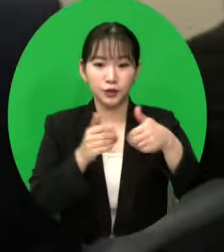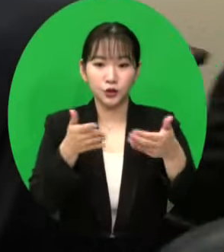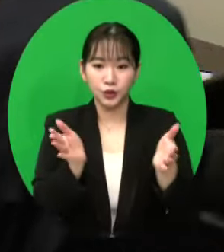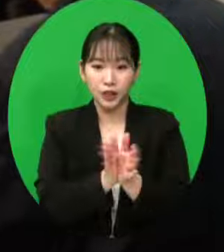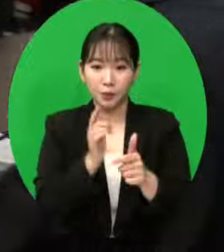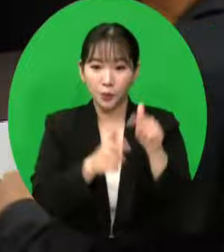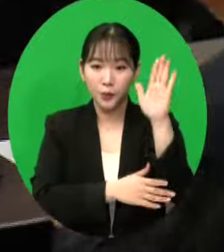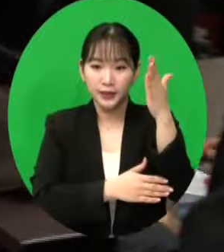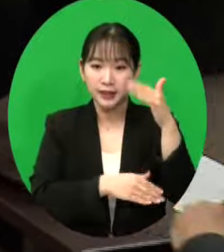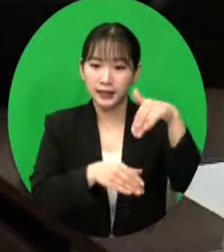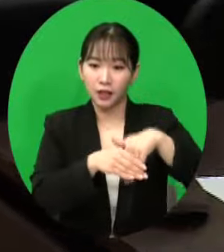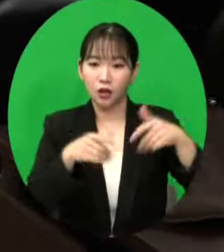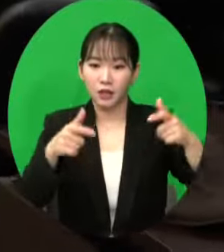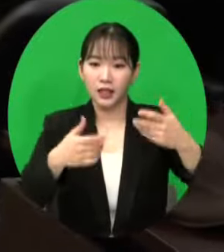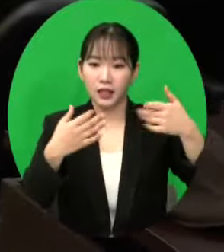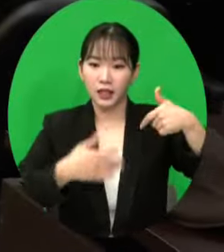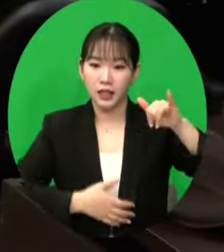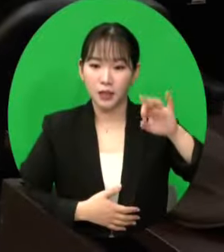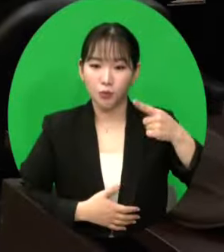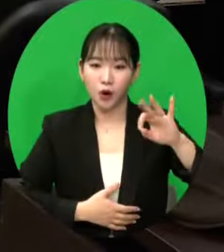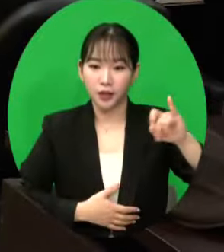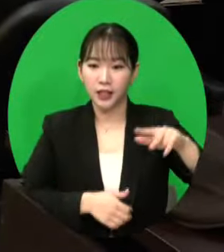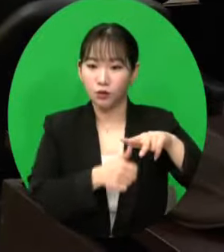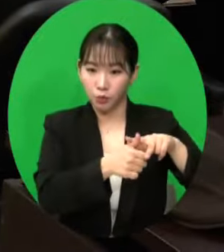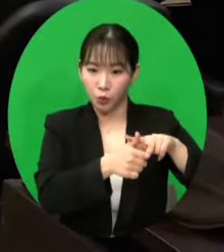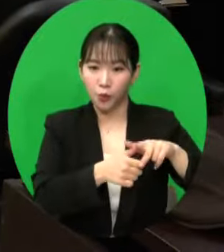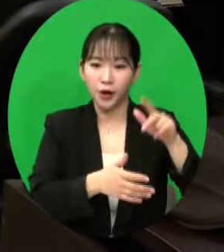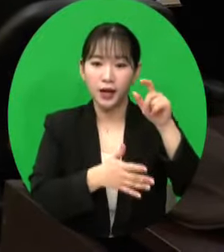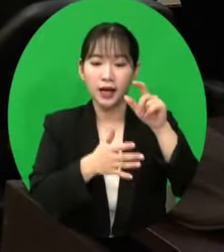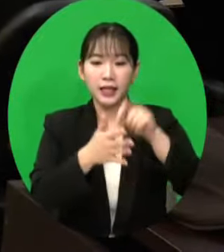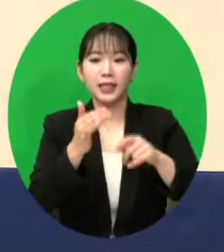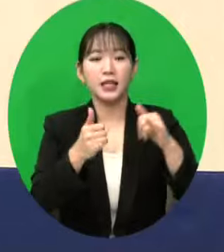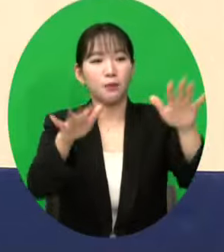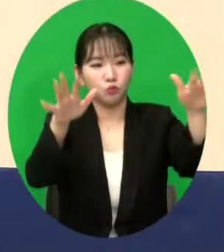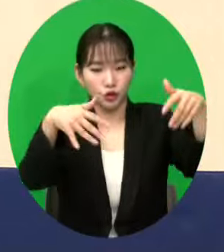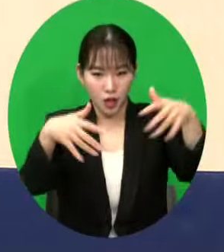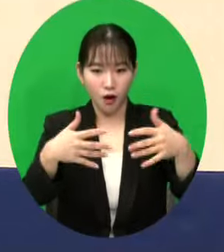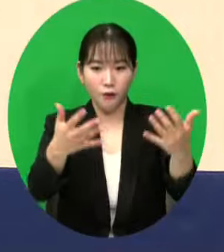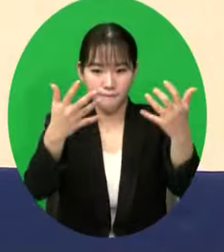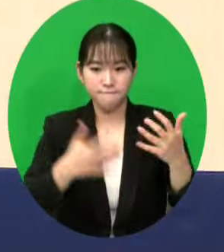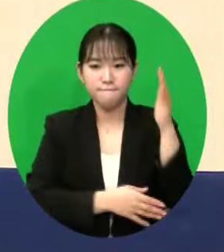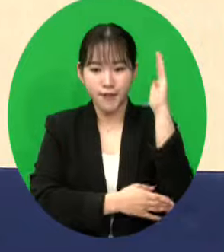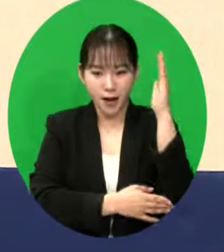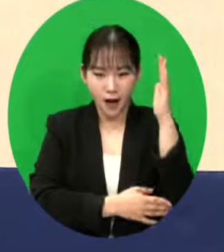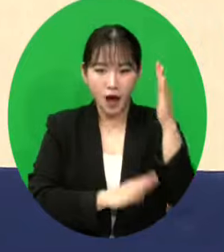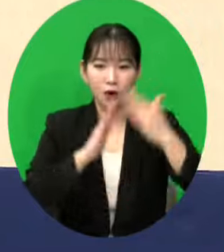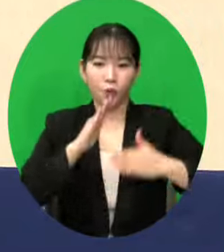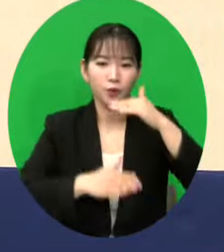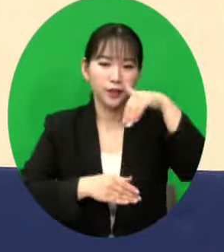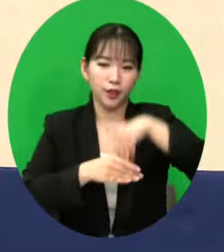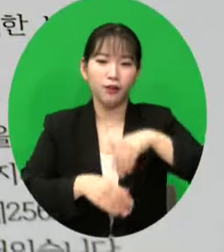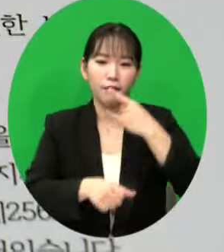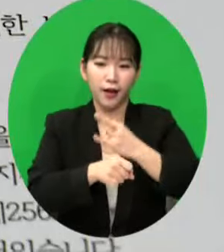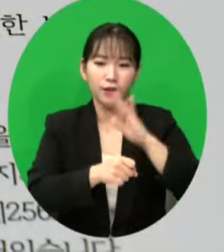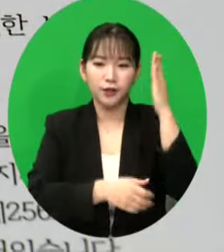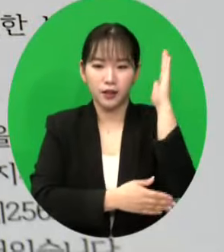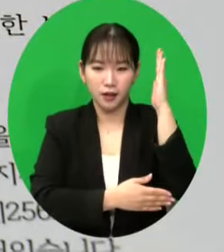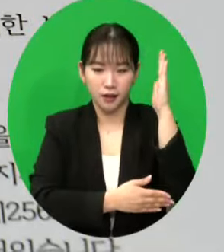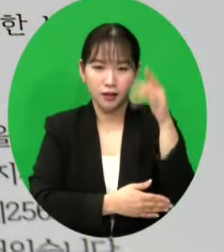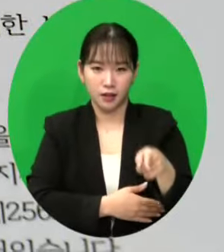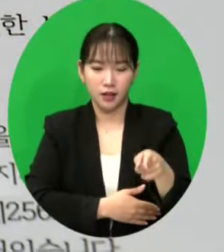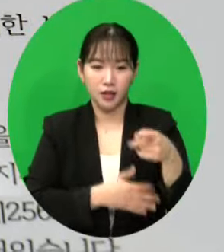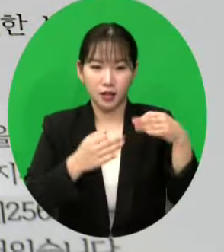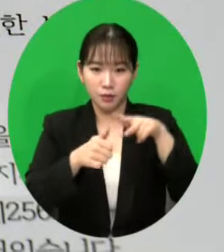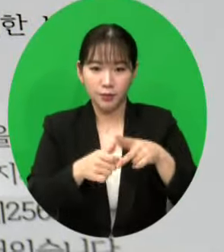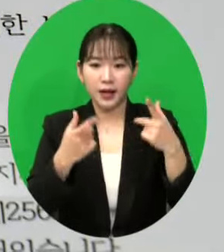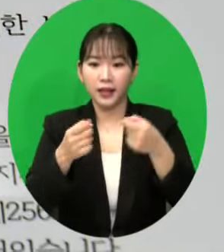더불어민주당 목포시 선거구 김원희 예비후보가 기자회견을 자청하고 공정 경선을 촉구하고 나섰습니다. 김 후보는